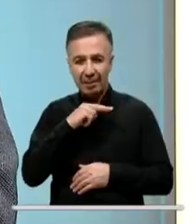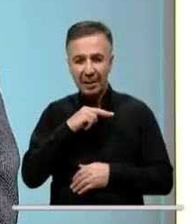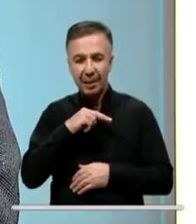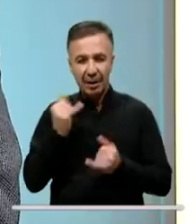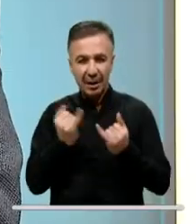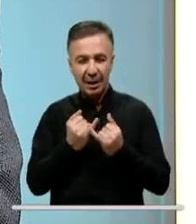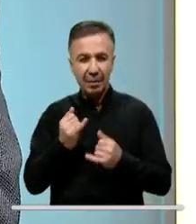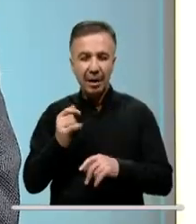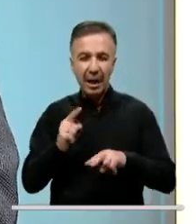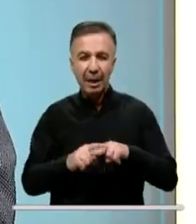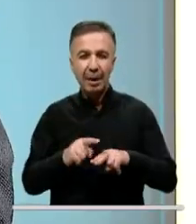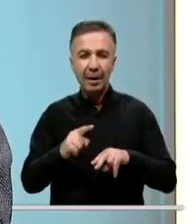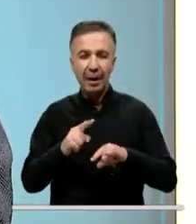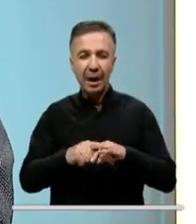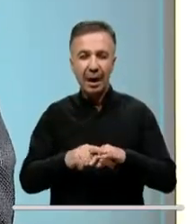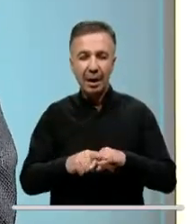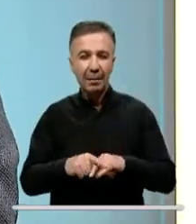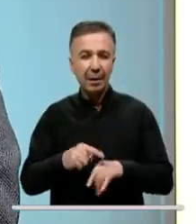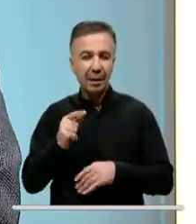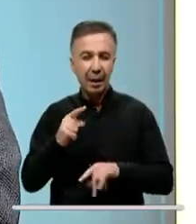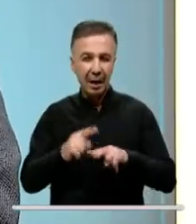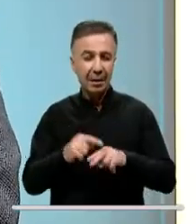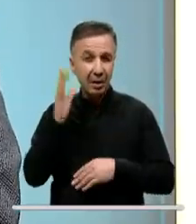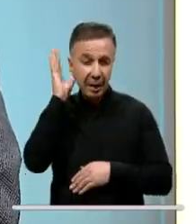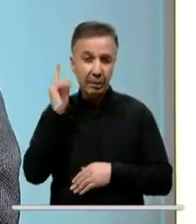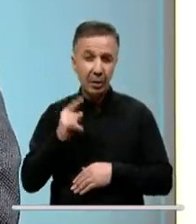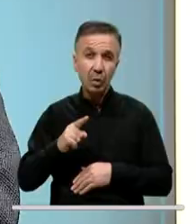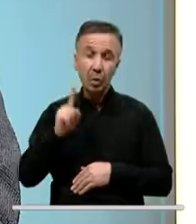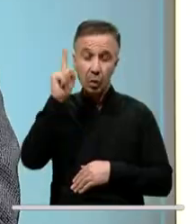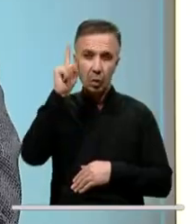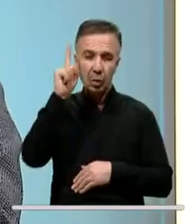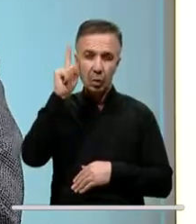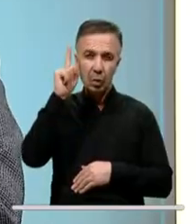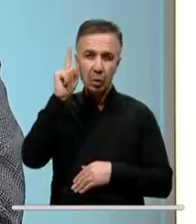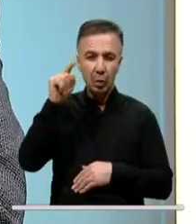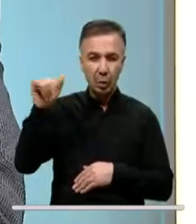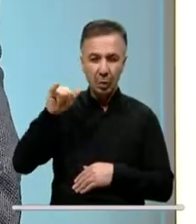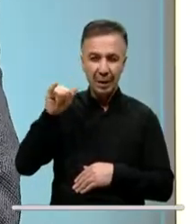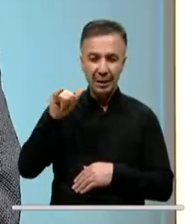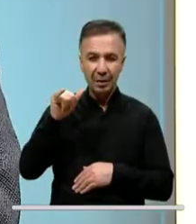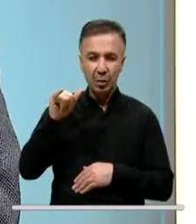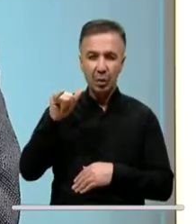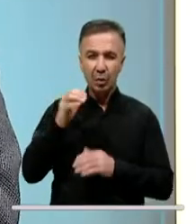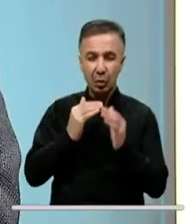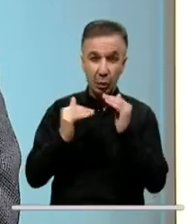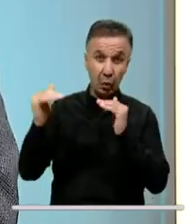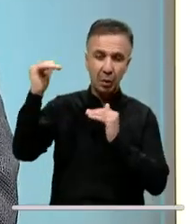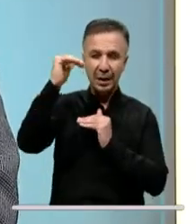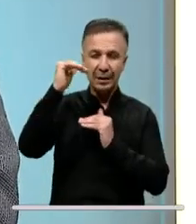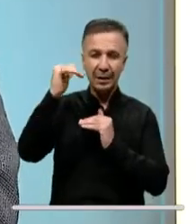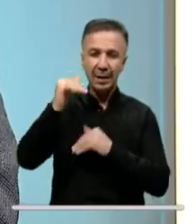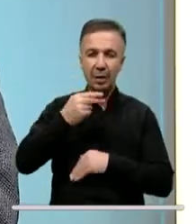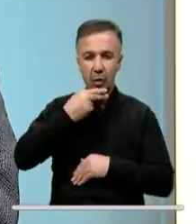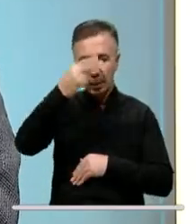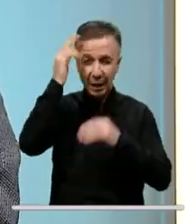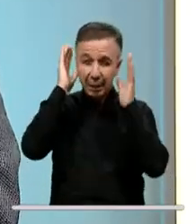Ahmet Hamdi Akseki Camisi'nin üst katında mahfilinde cuma günü, cuma namazını